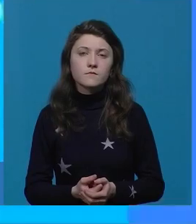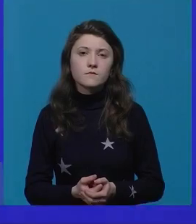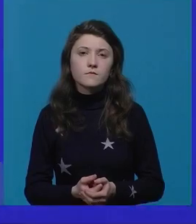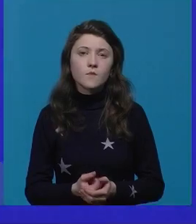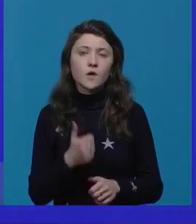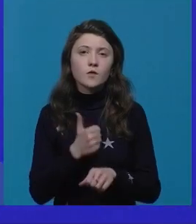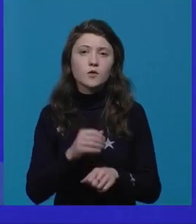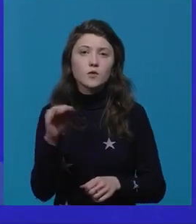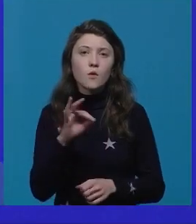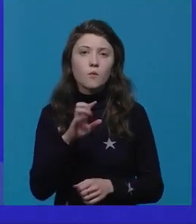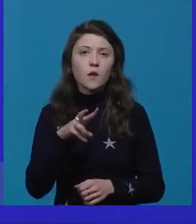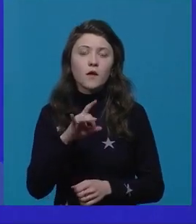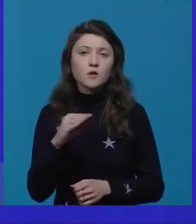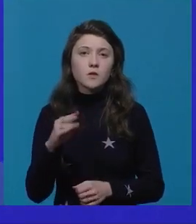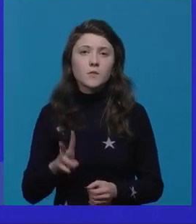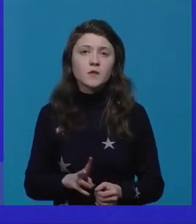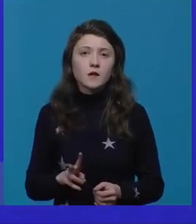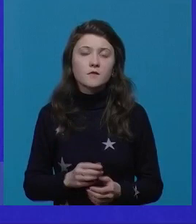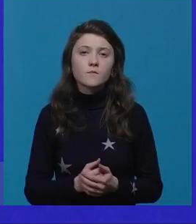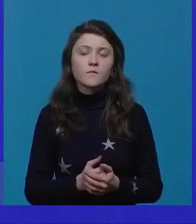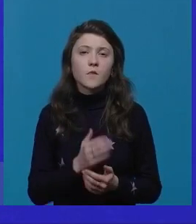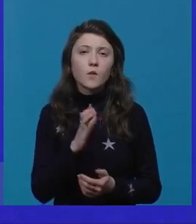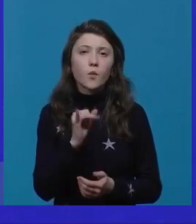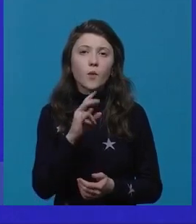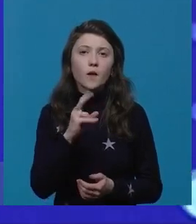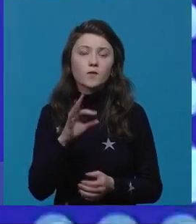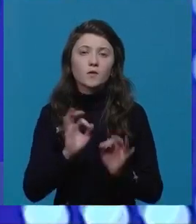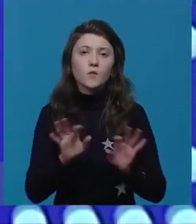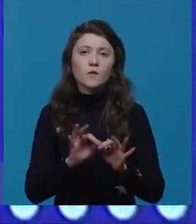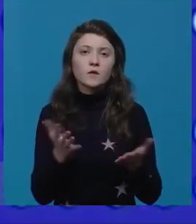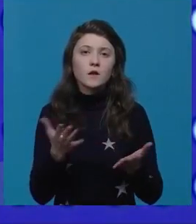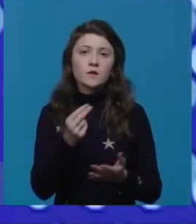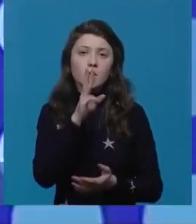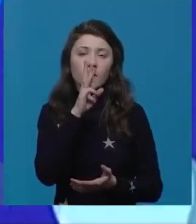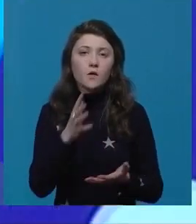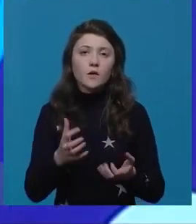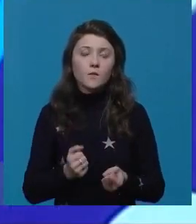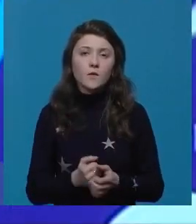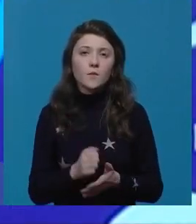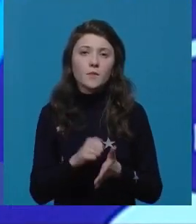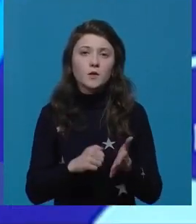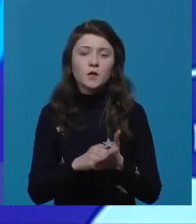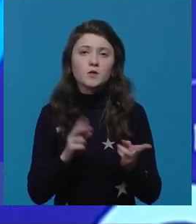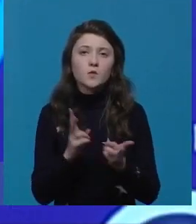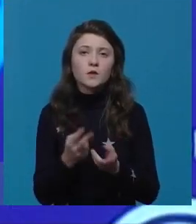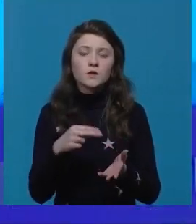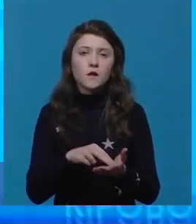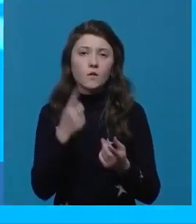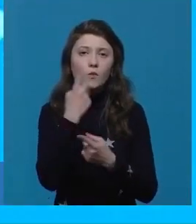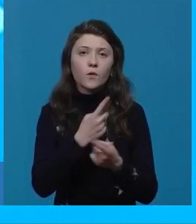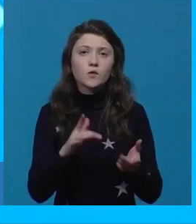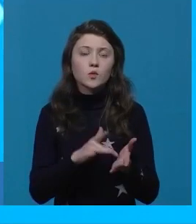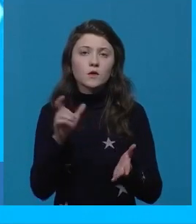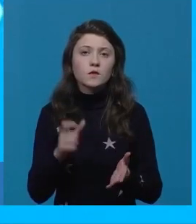Голова Житомирської облдержадміністрації Віталій Бунечко на брифінгу розповів, яку зарплатню отримує. Причиною зустрічі стала публікація журналіста